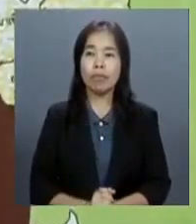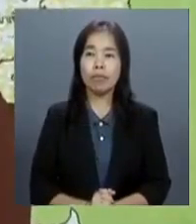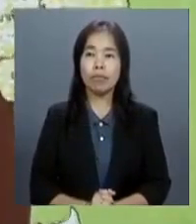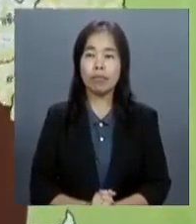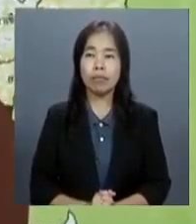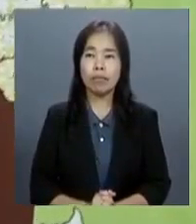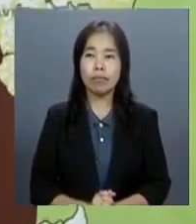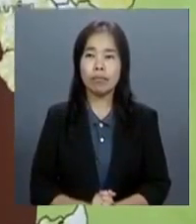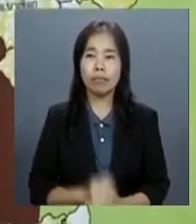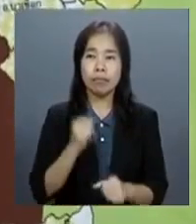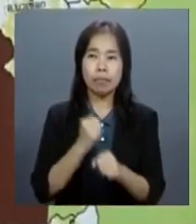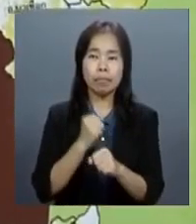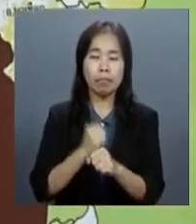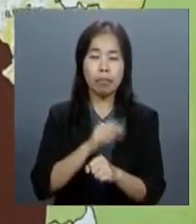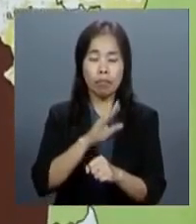านซึ่ง